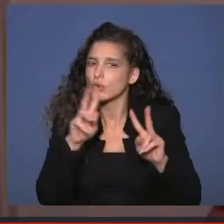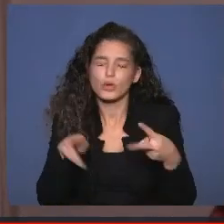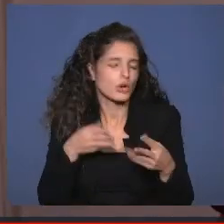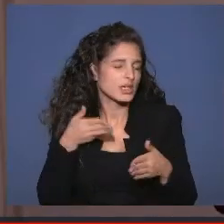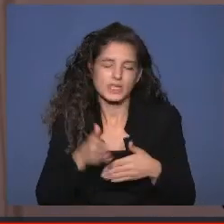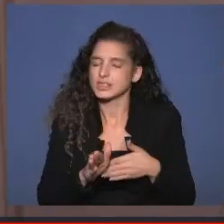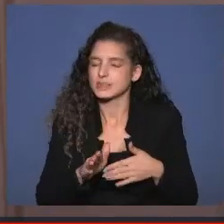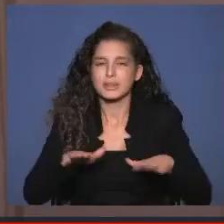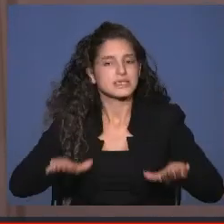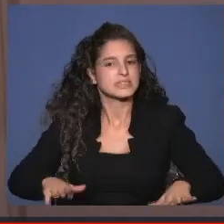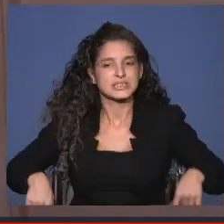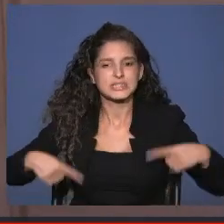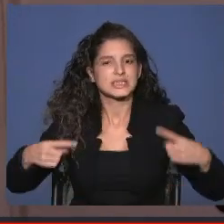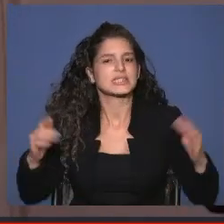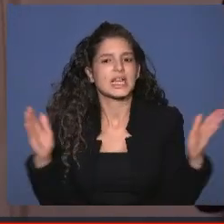ואתם